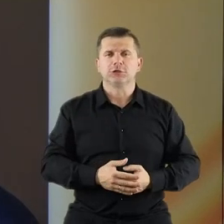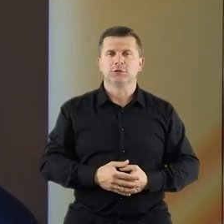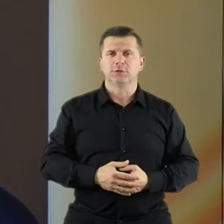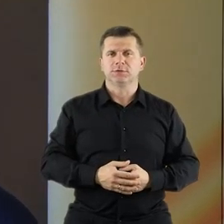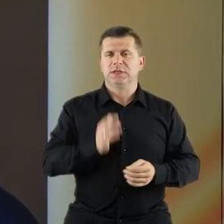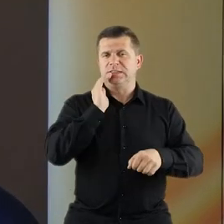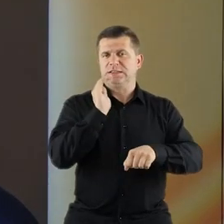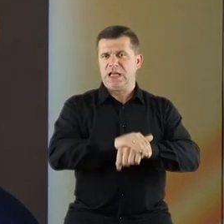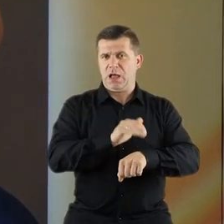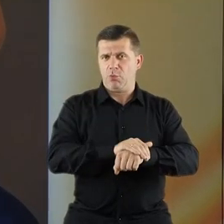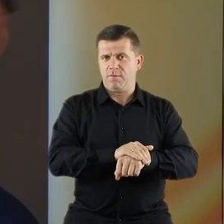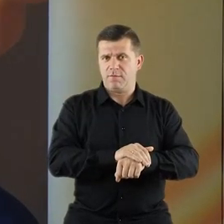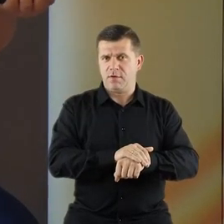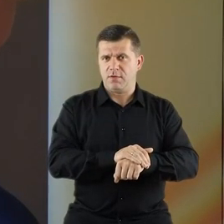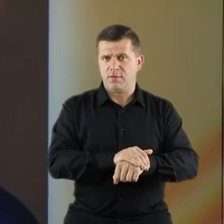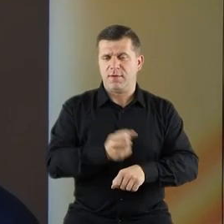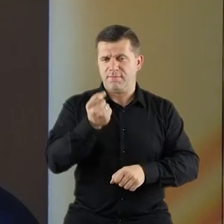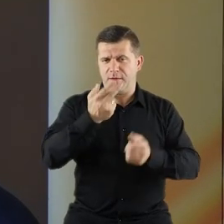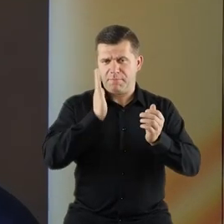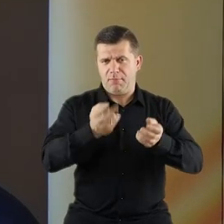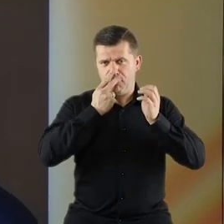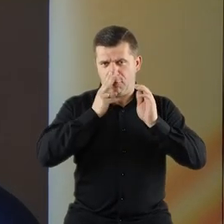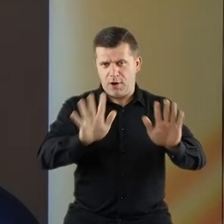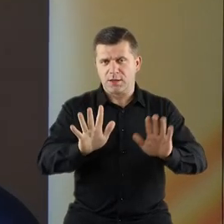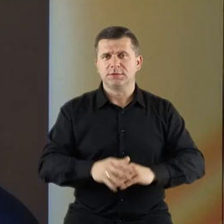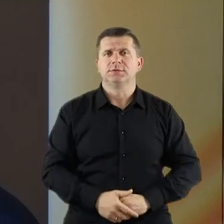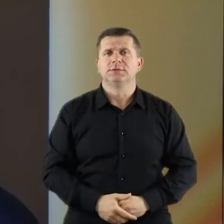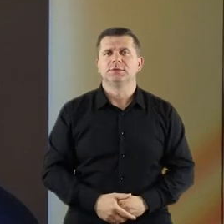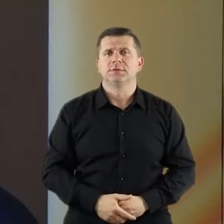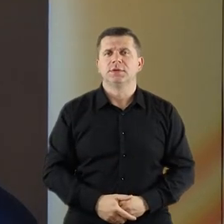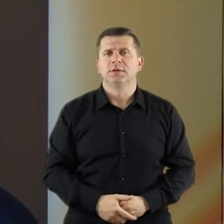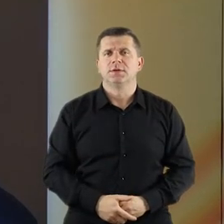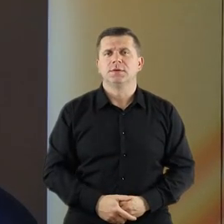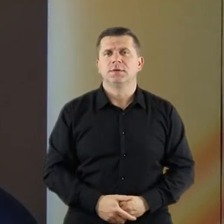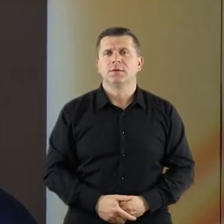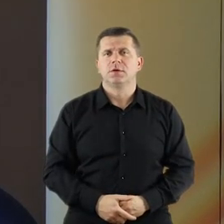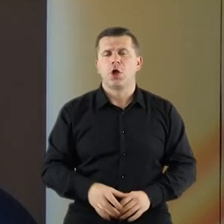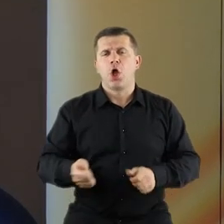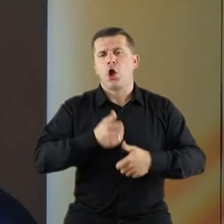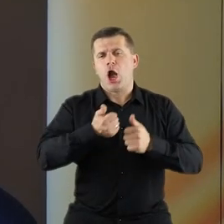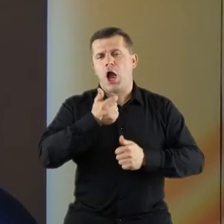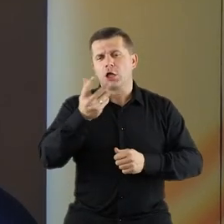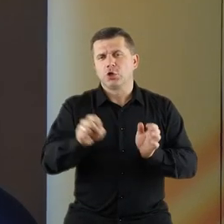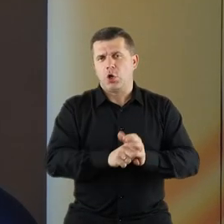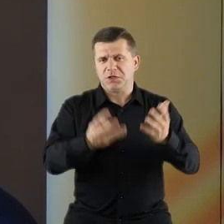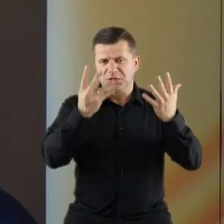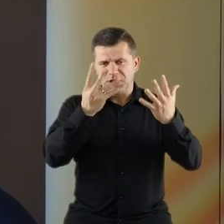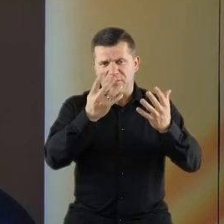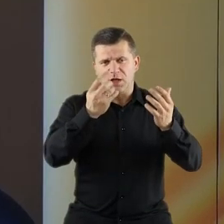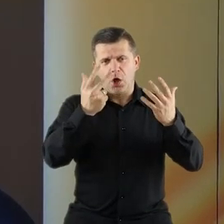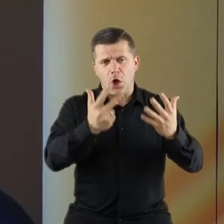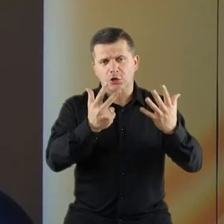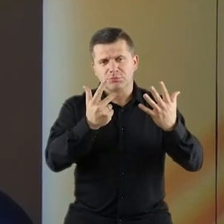w zamówieniach za chwilę będę pokazywać te zamówienia Zazwyczaj to jest takie odliczanie powiedzmy od dziewięciu